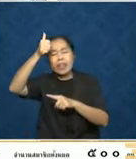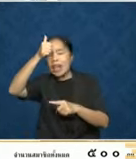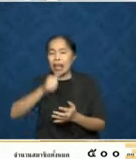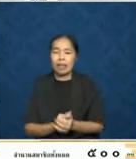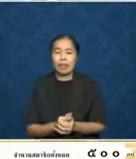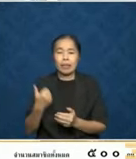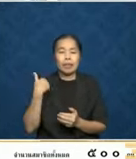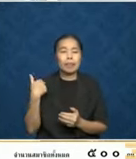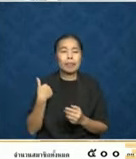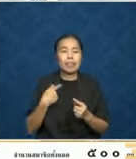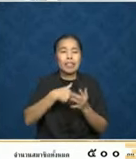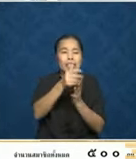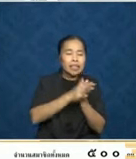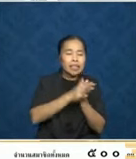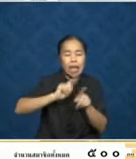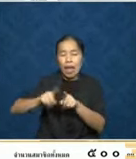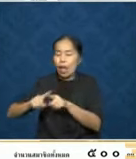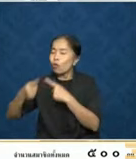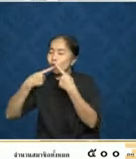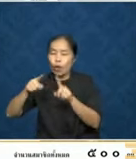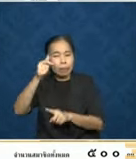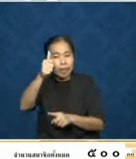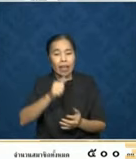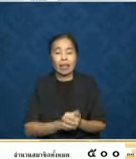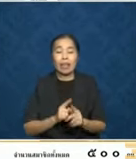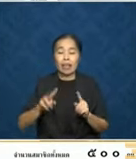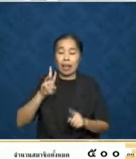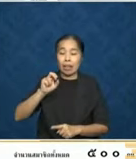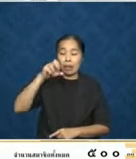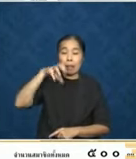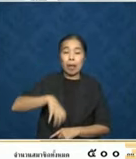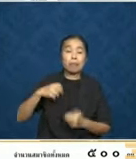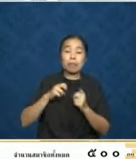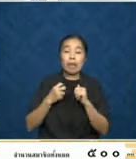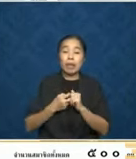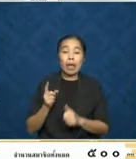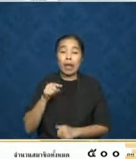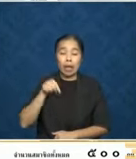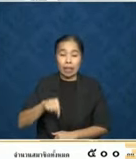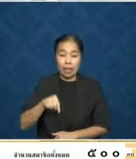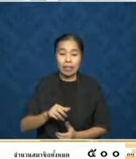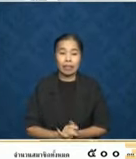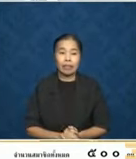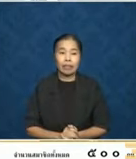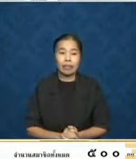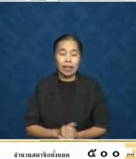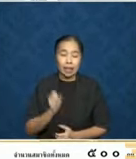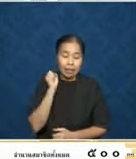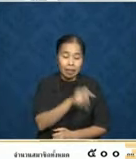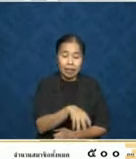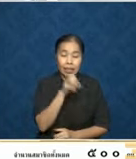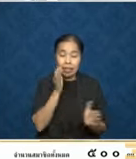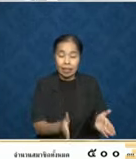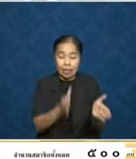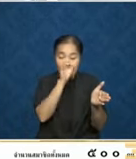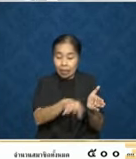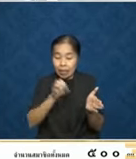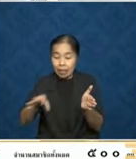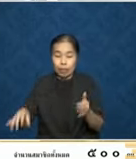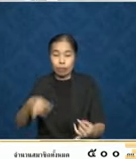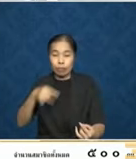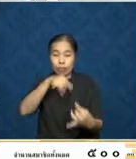ครับสีนี้ที่อะไรสีนี้ที่อะไรแต่รัฐสภาเรายังมีปัญหาอยู่ครับท่านประธานทิ้งไม่ตรงตามที่ตามหลักการวิช